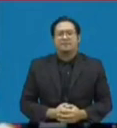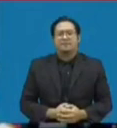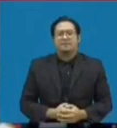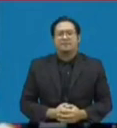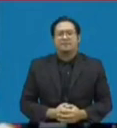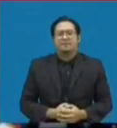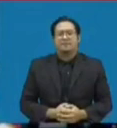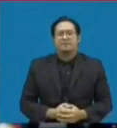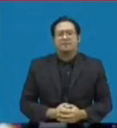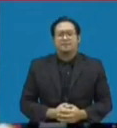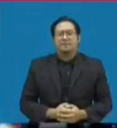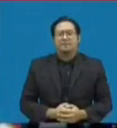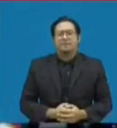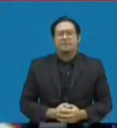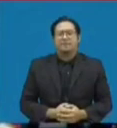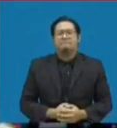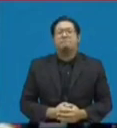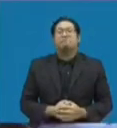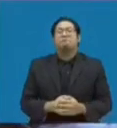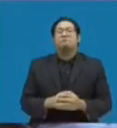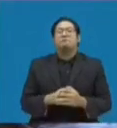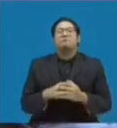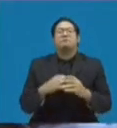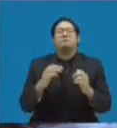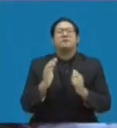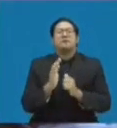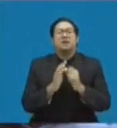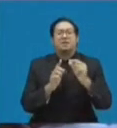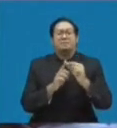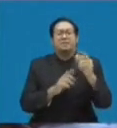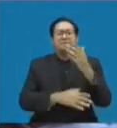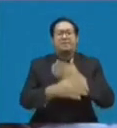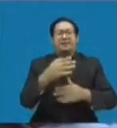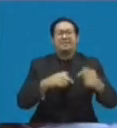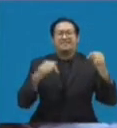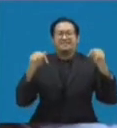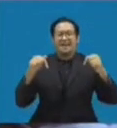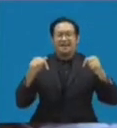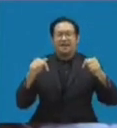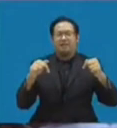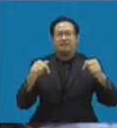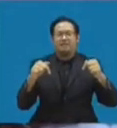Hai di peparnas ini di Provinsi Papua